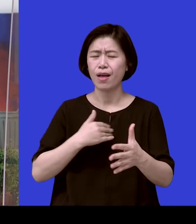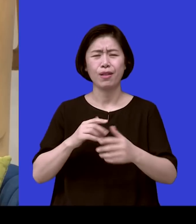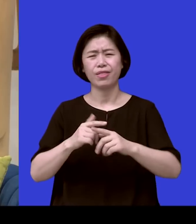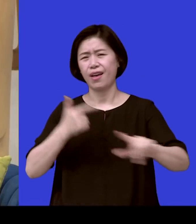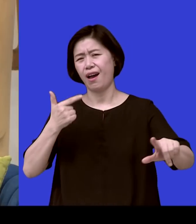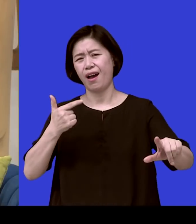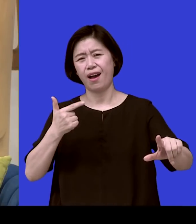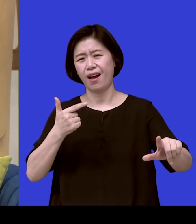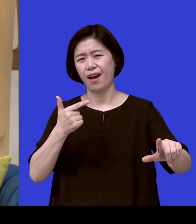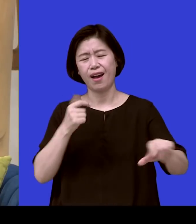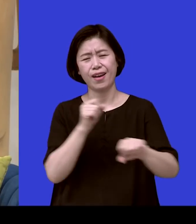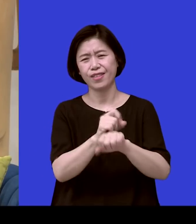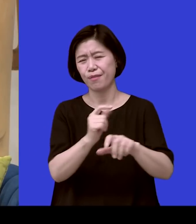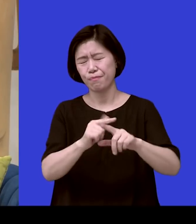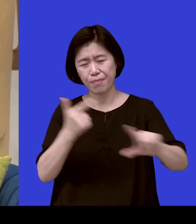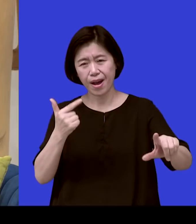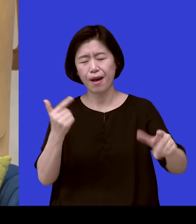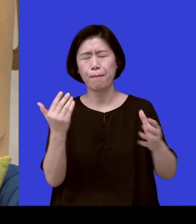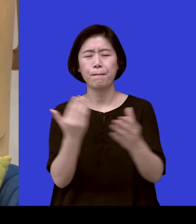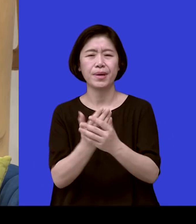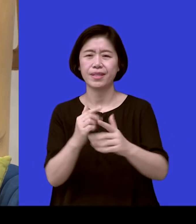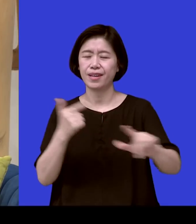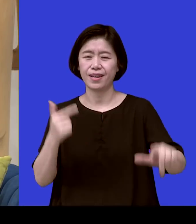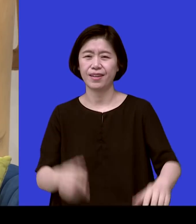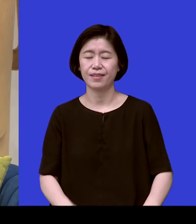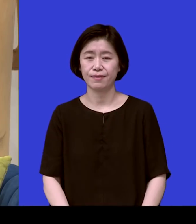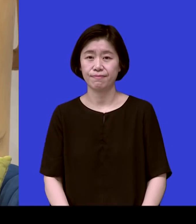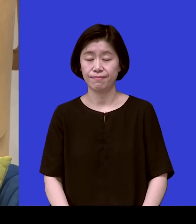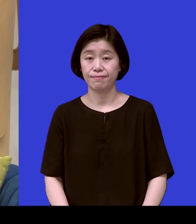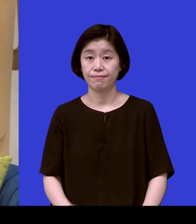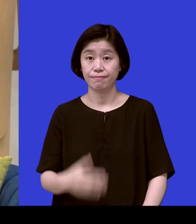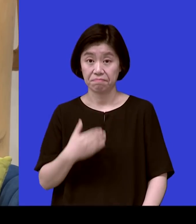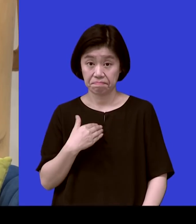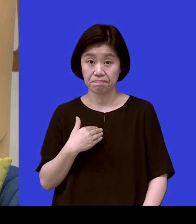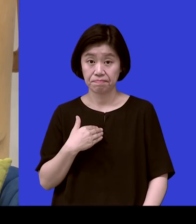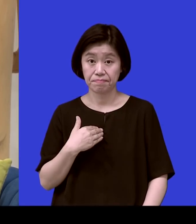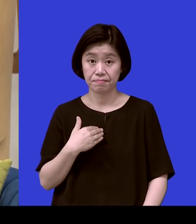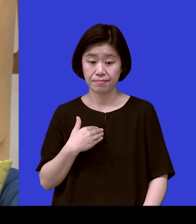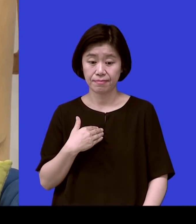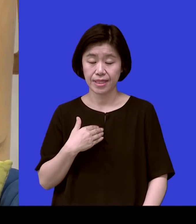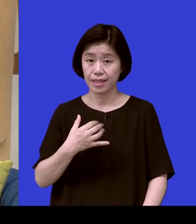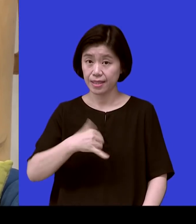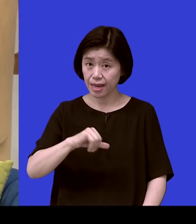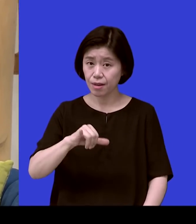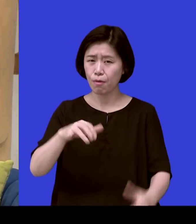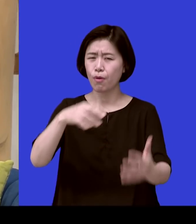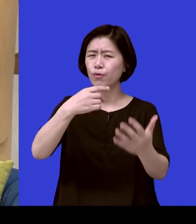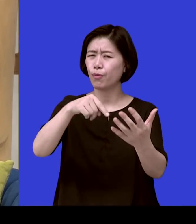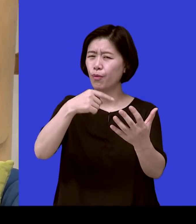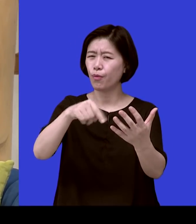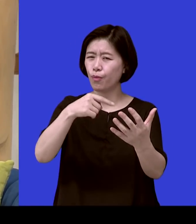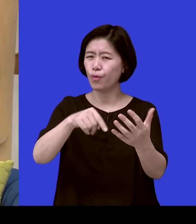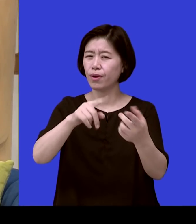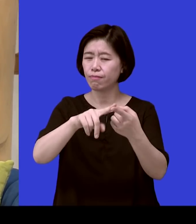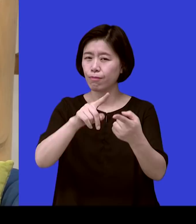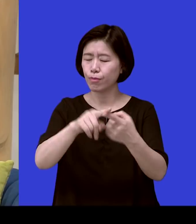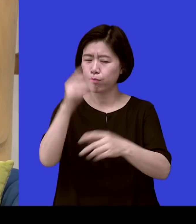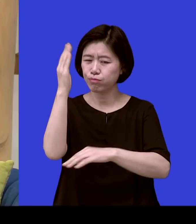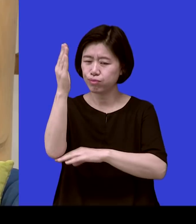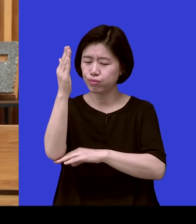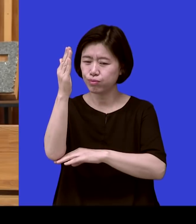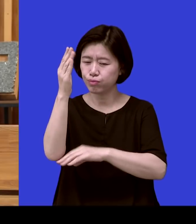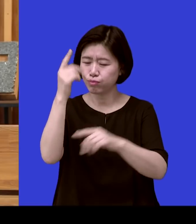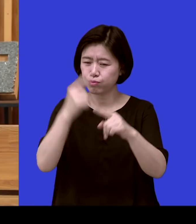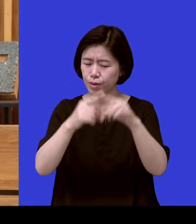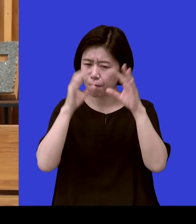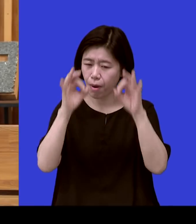제가 엄마들을 이렇게 교육하다 보니까 네. 첫째 아이가 엄마하고 다를 때가 네. 제일